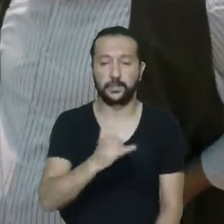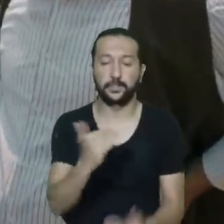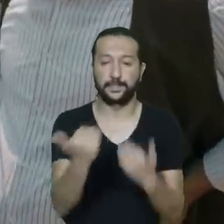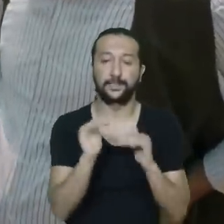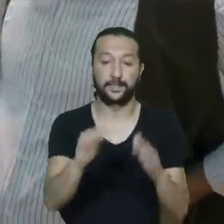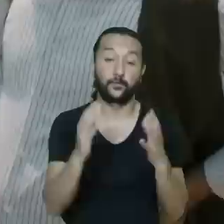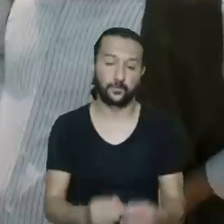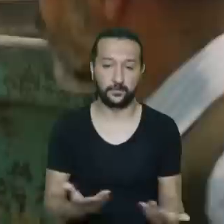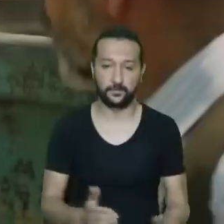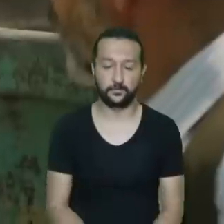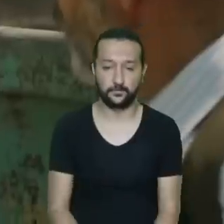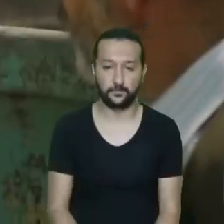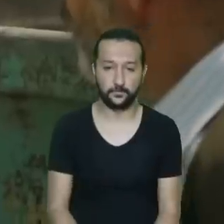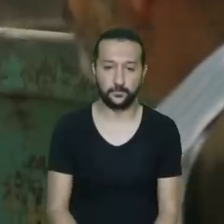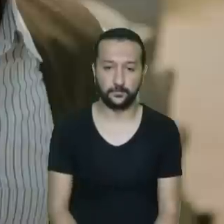birbirimize.